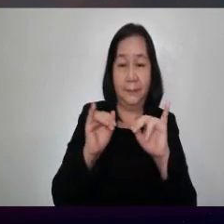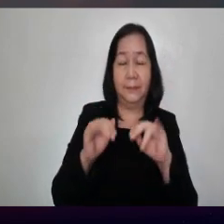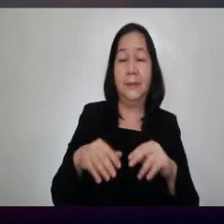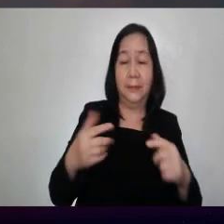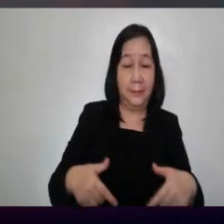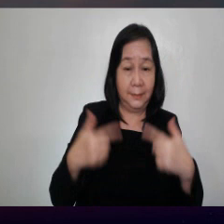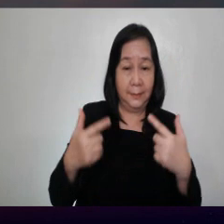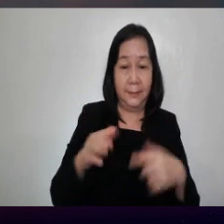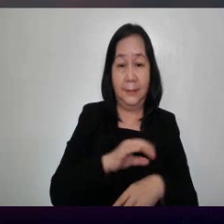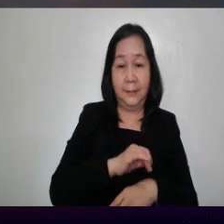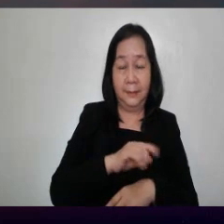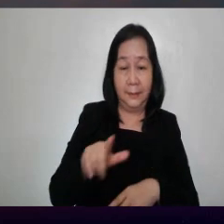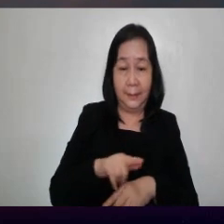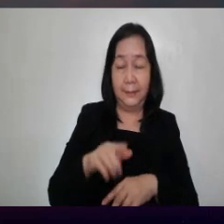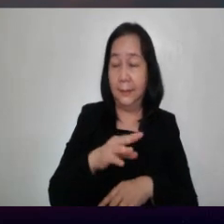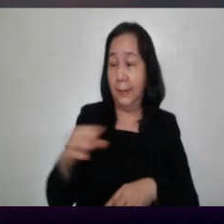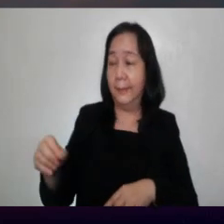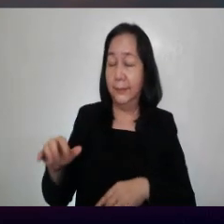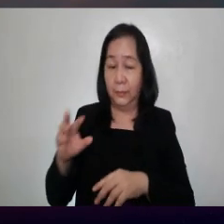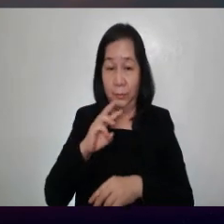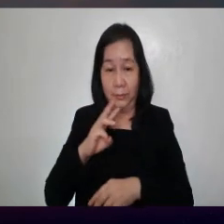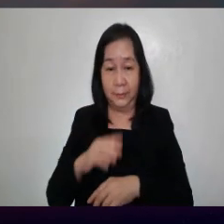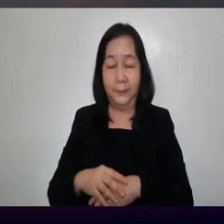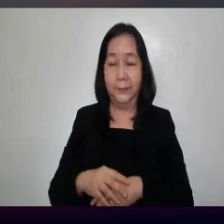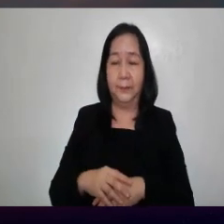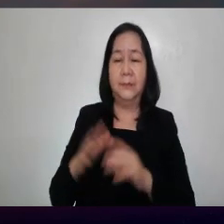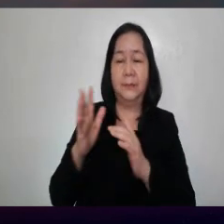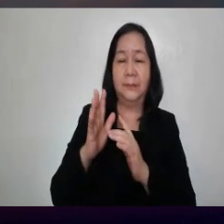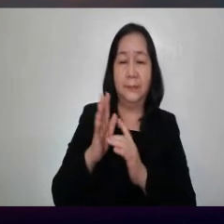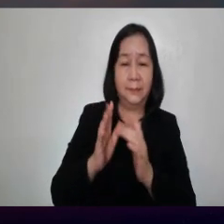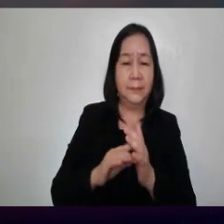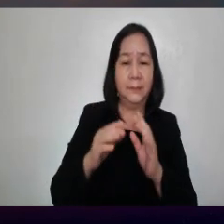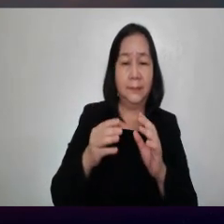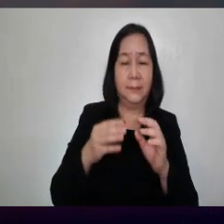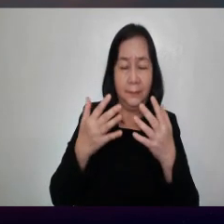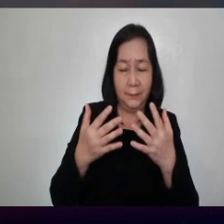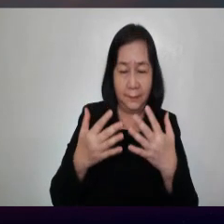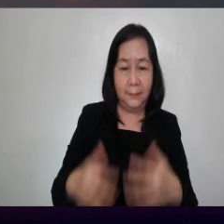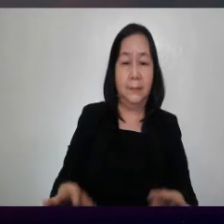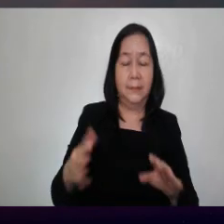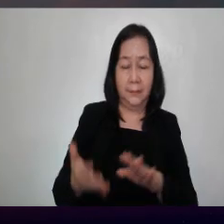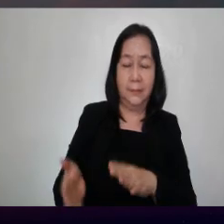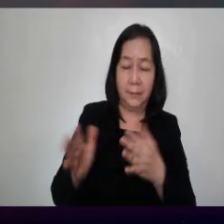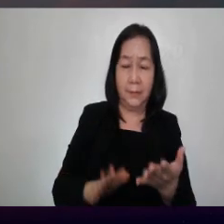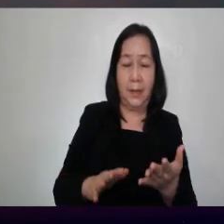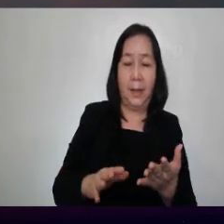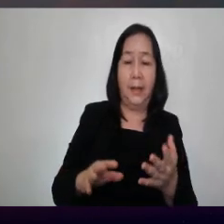tubig at lupa. Matapos mamatay si Jesus, ang mga alagad ay parang mga isdang wala sa